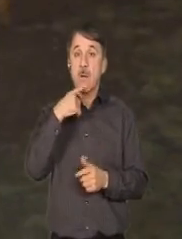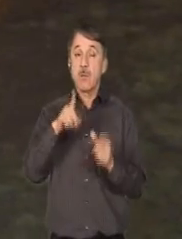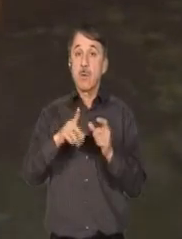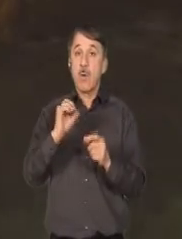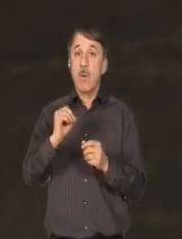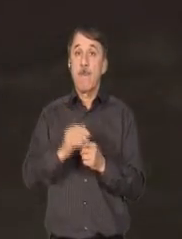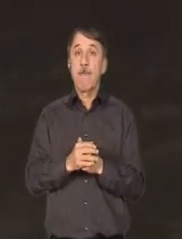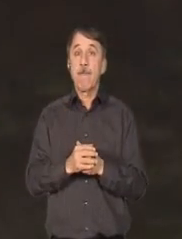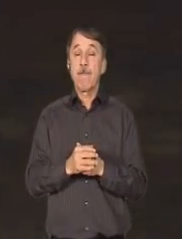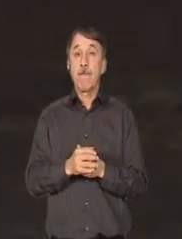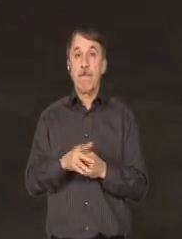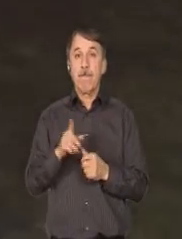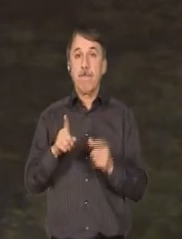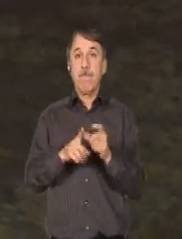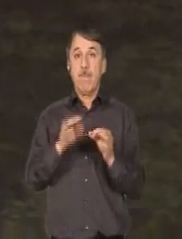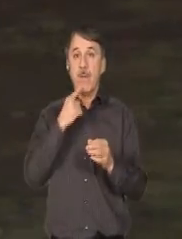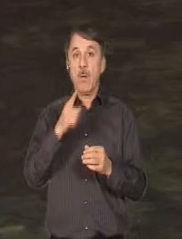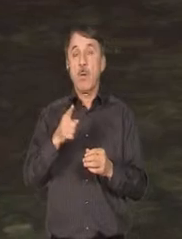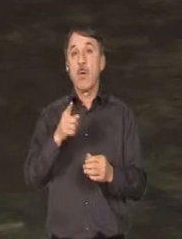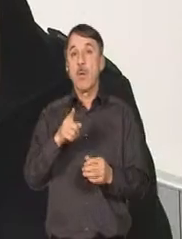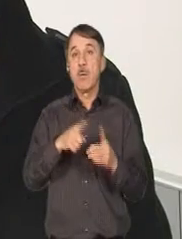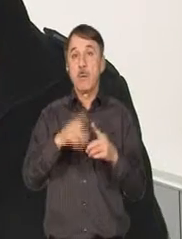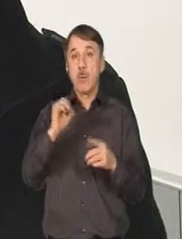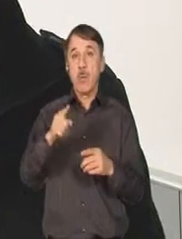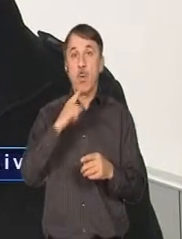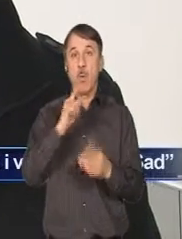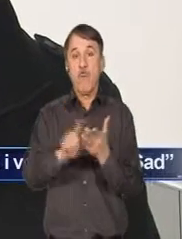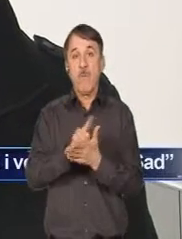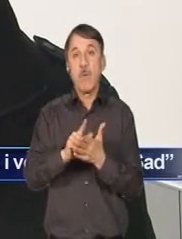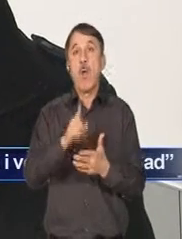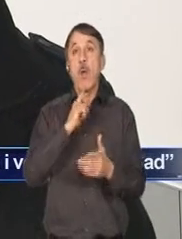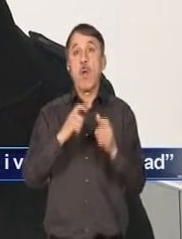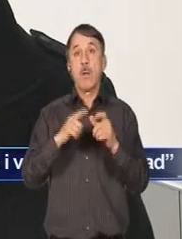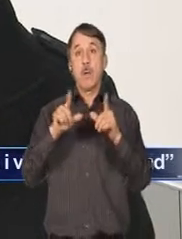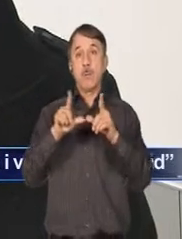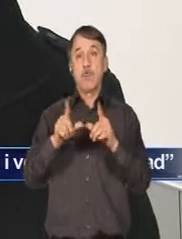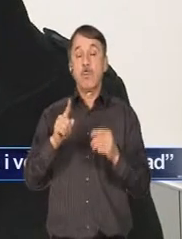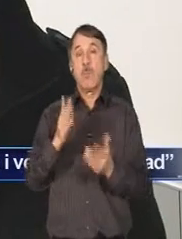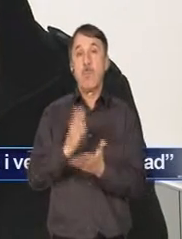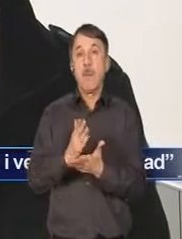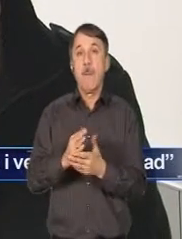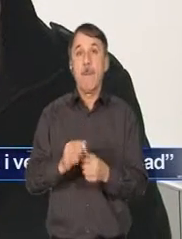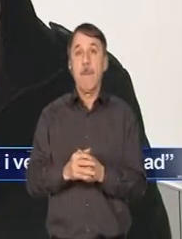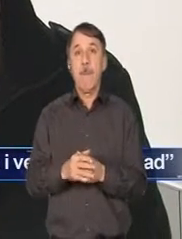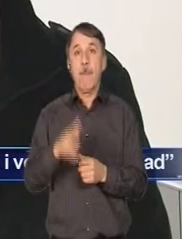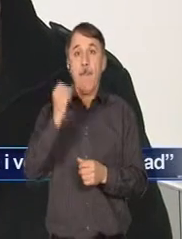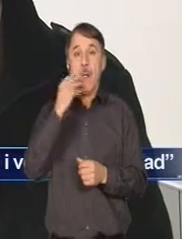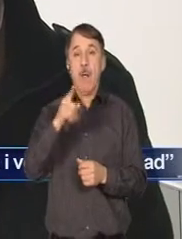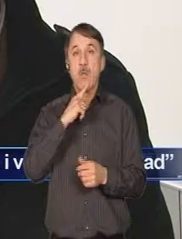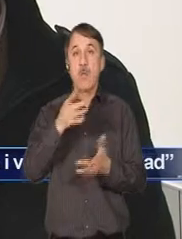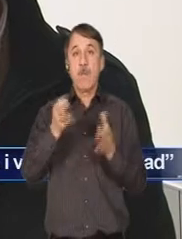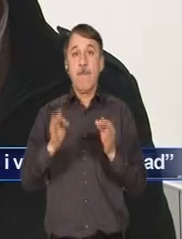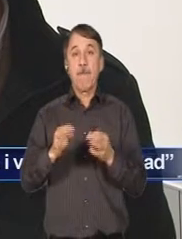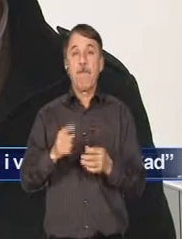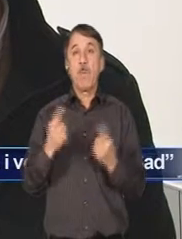građanima Adica i zatekli smo opet neke pse u ulici Ivana Bjelića koji su bili slobodni. Po rečima tih